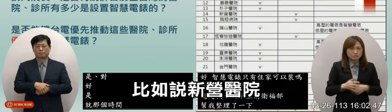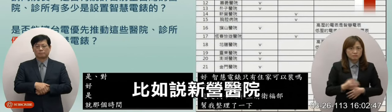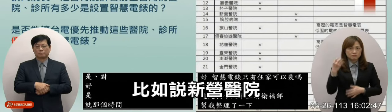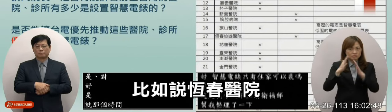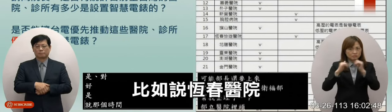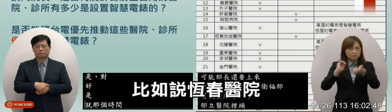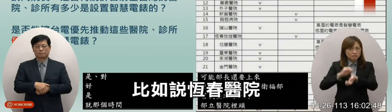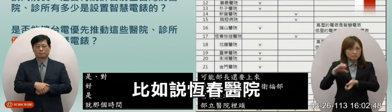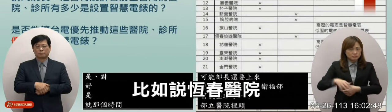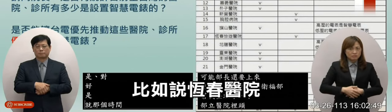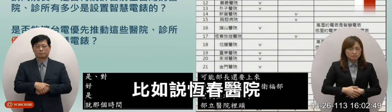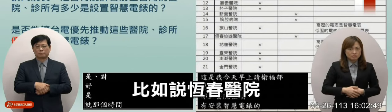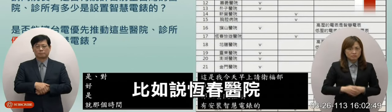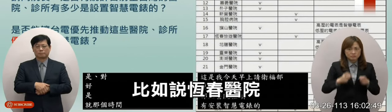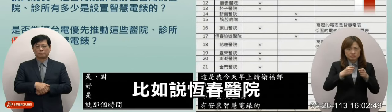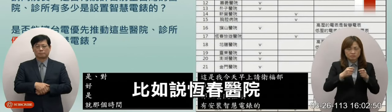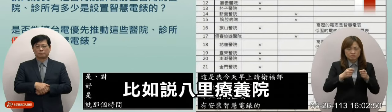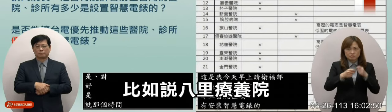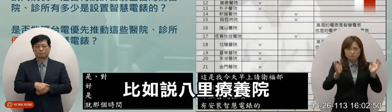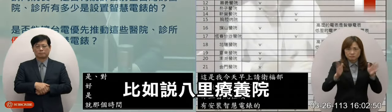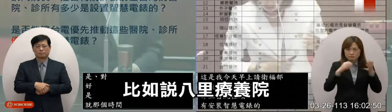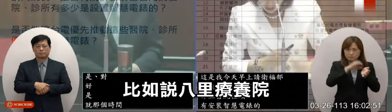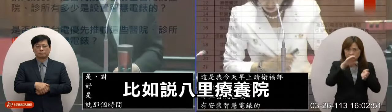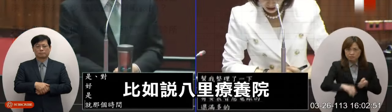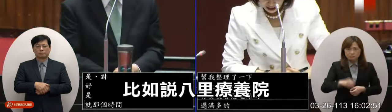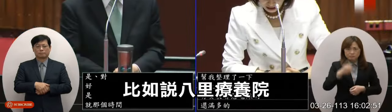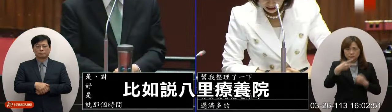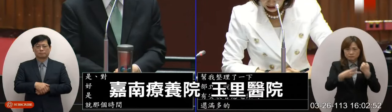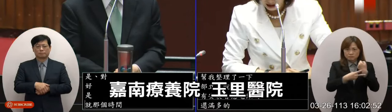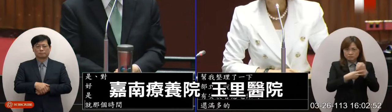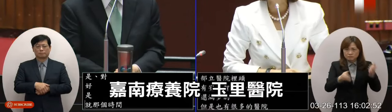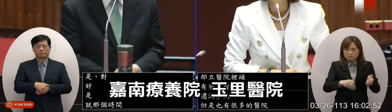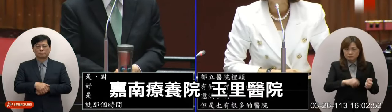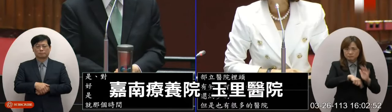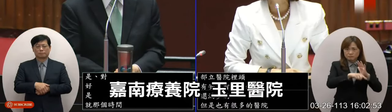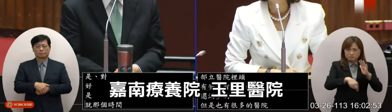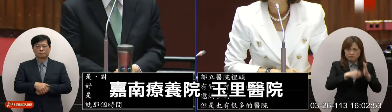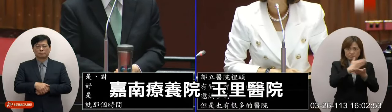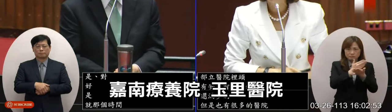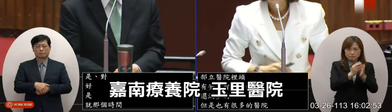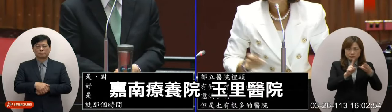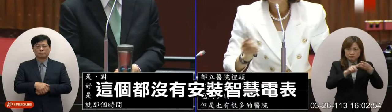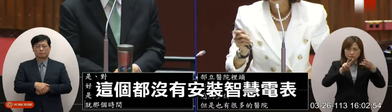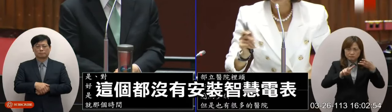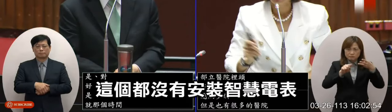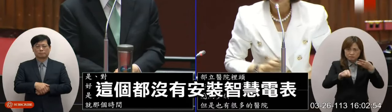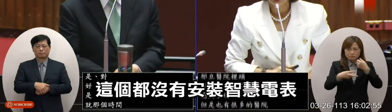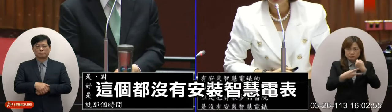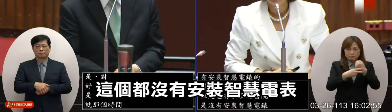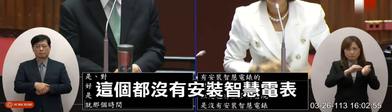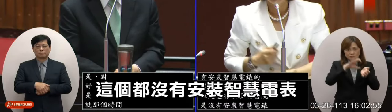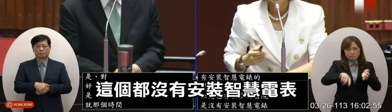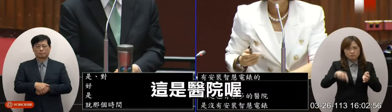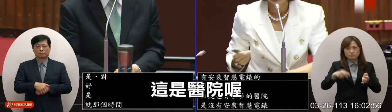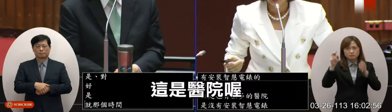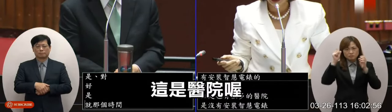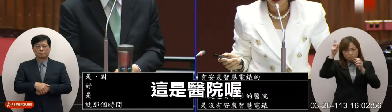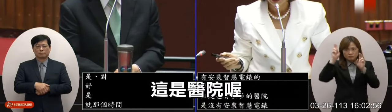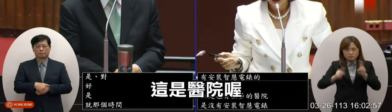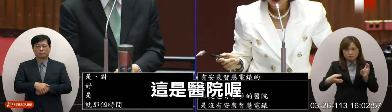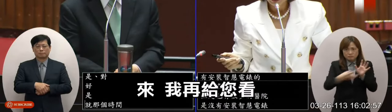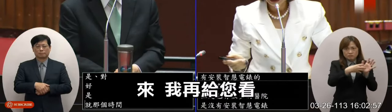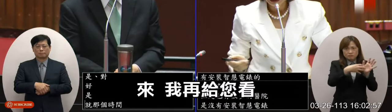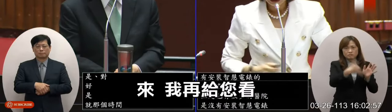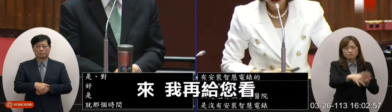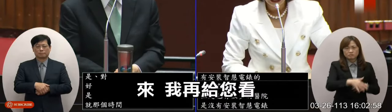呐、比如说恒春医院呐、比如说巴黎疗养院啦、江南疗养院啦、玉里医院。这个都没有安装智慧电表，这是医院